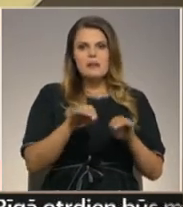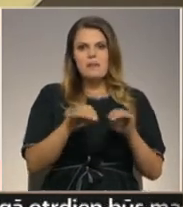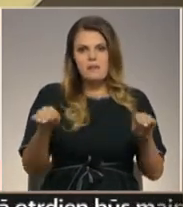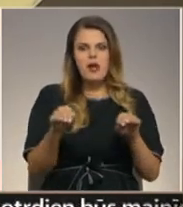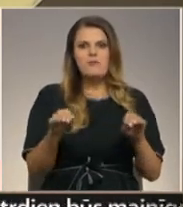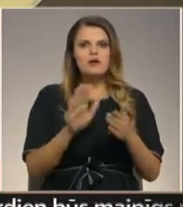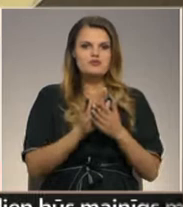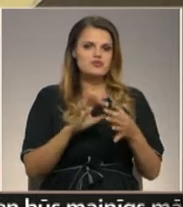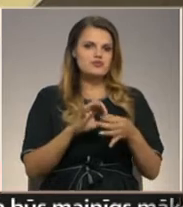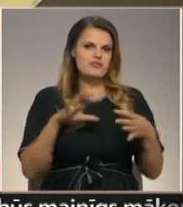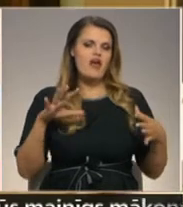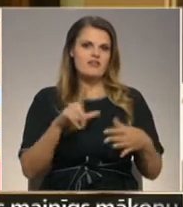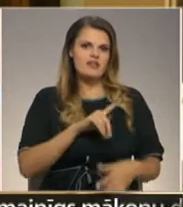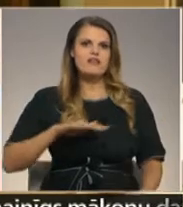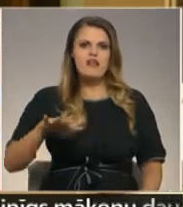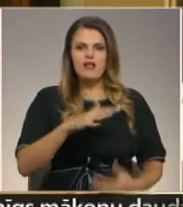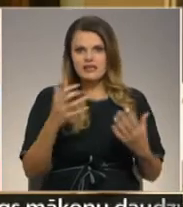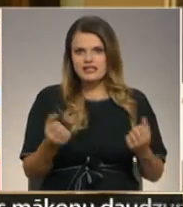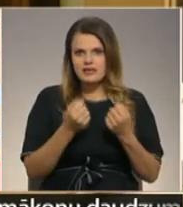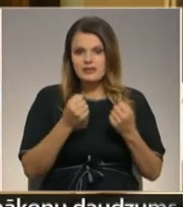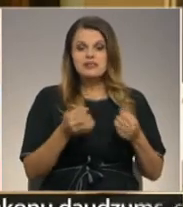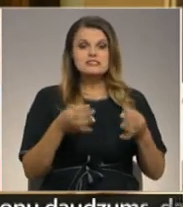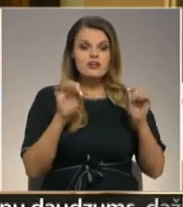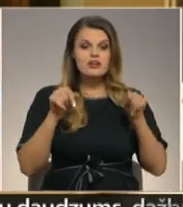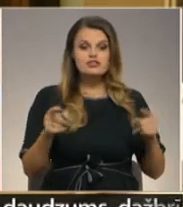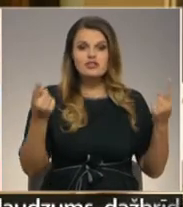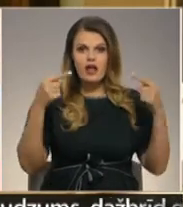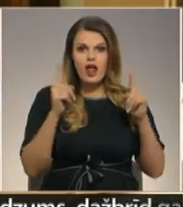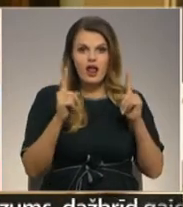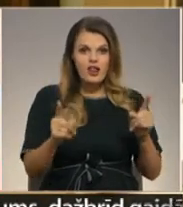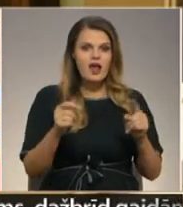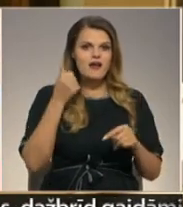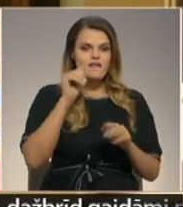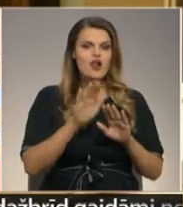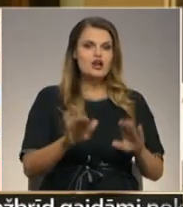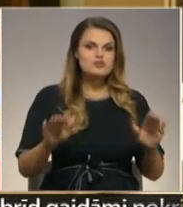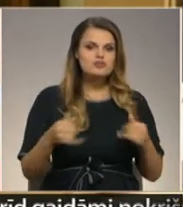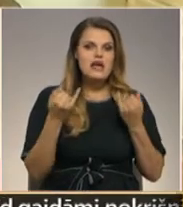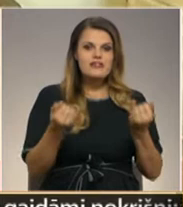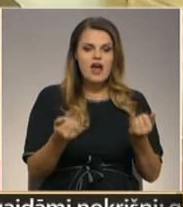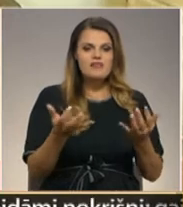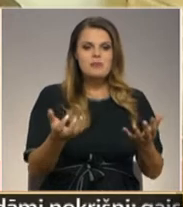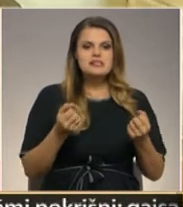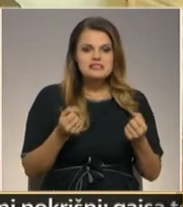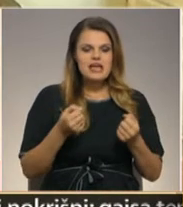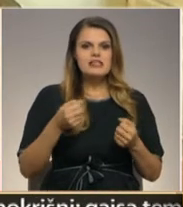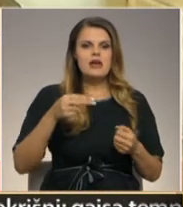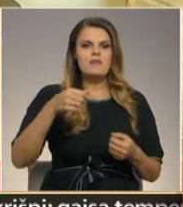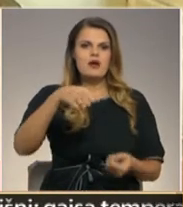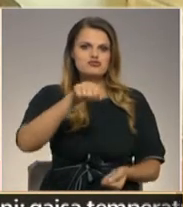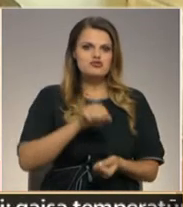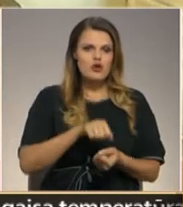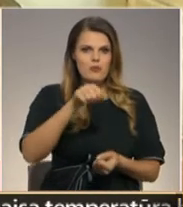uz neatkarīgajai Latvijai. Zīmīgi, ka tieši šajā laikā Valkas muzejas dāvinājumā no kādas novadnieces ir saņēmis koferi,